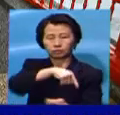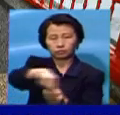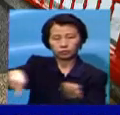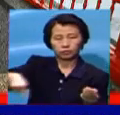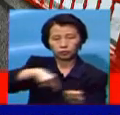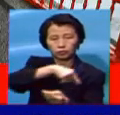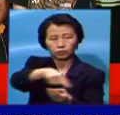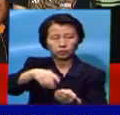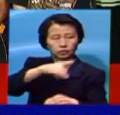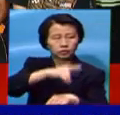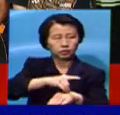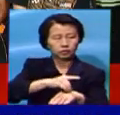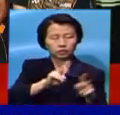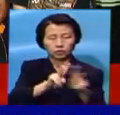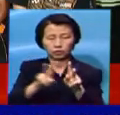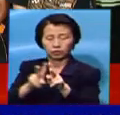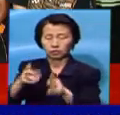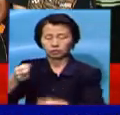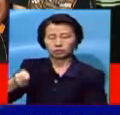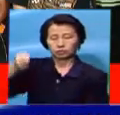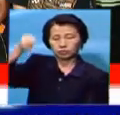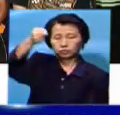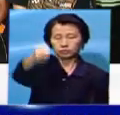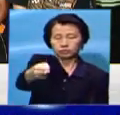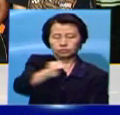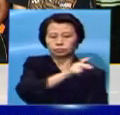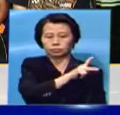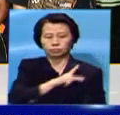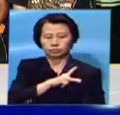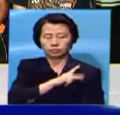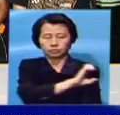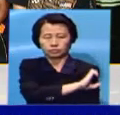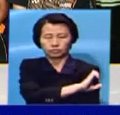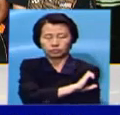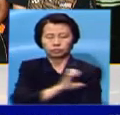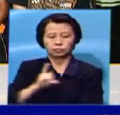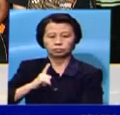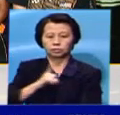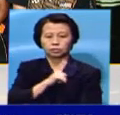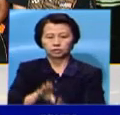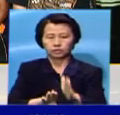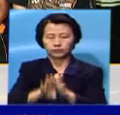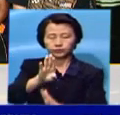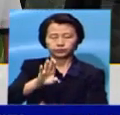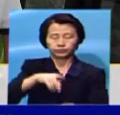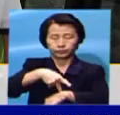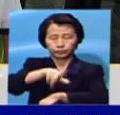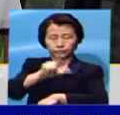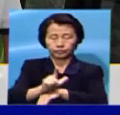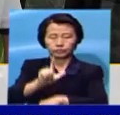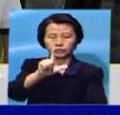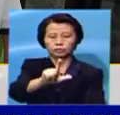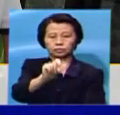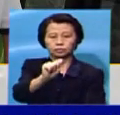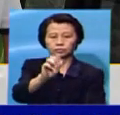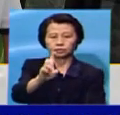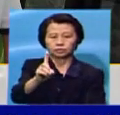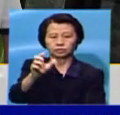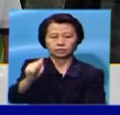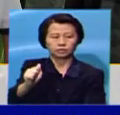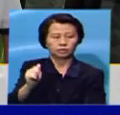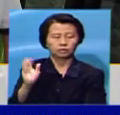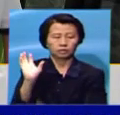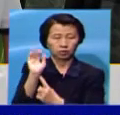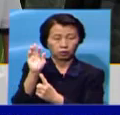kawasan oriental Village sebelum diserahkan kepada ketua pegawai eksekutifembag pembangunan Langkawi lada Datuk azizanordin